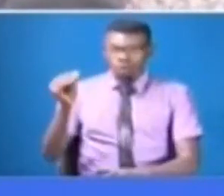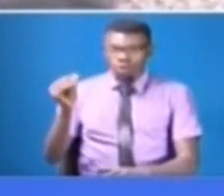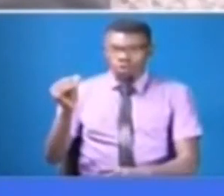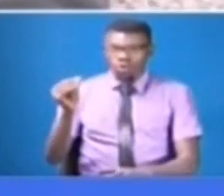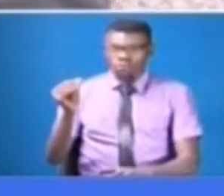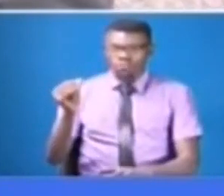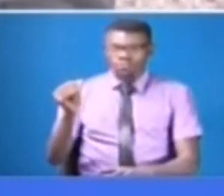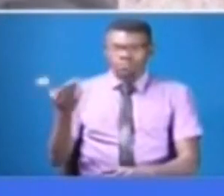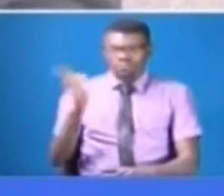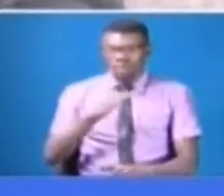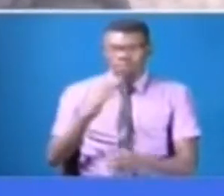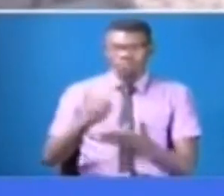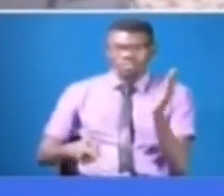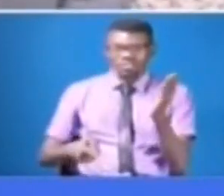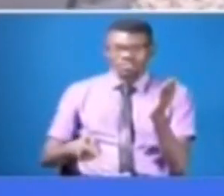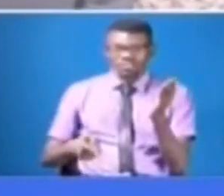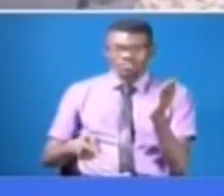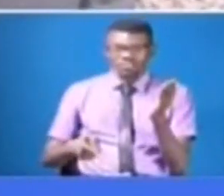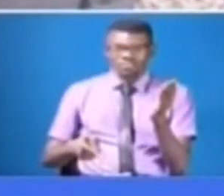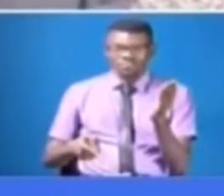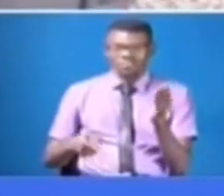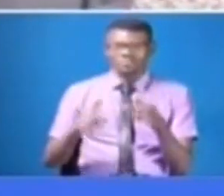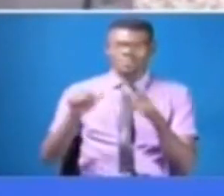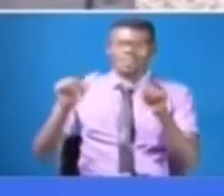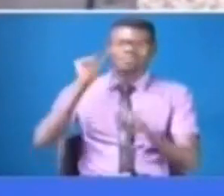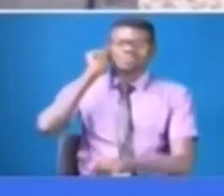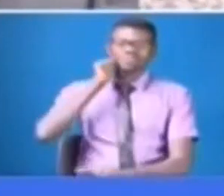Segeya ine. Segege?